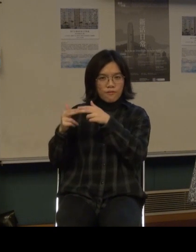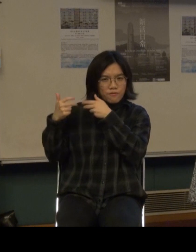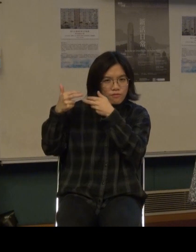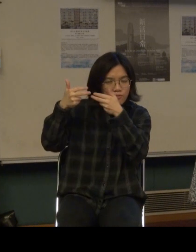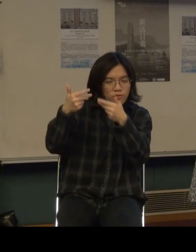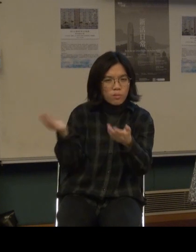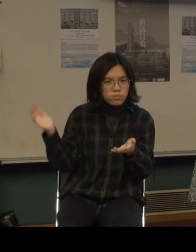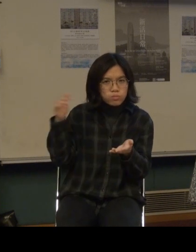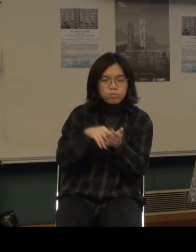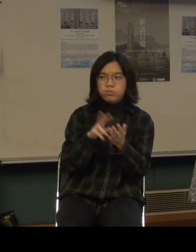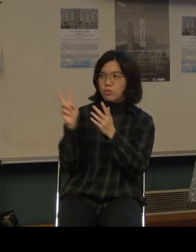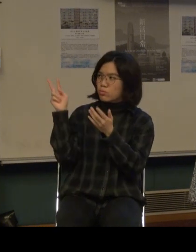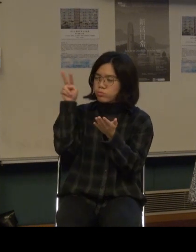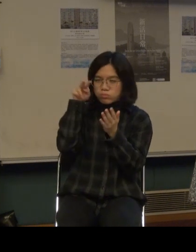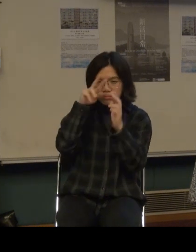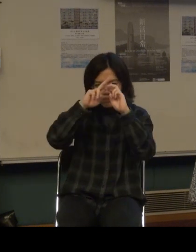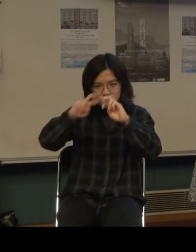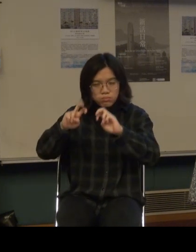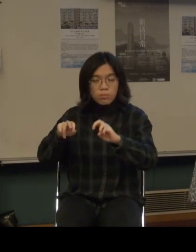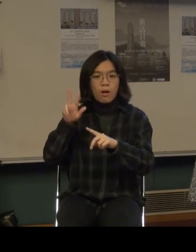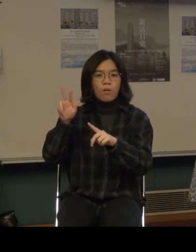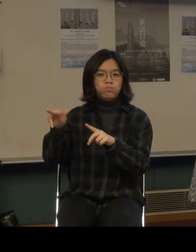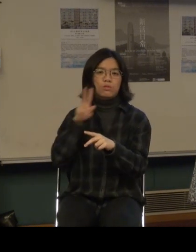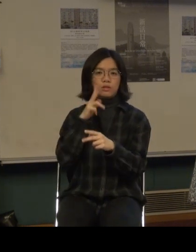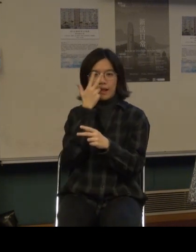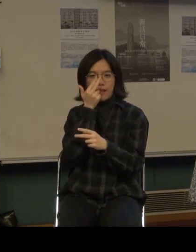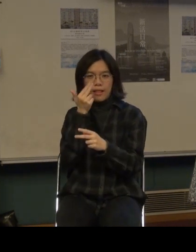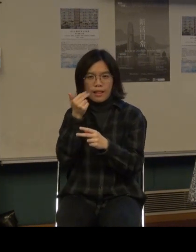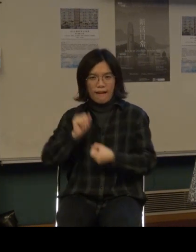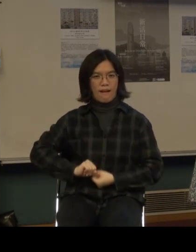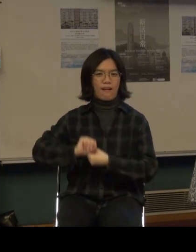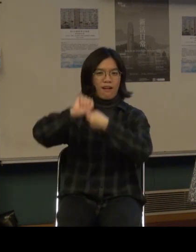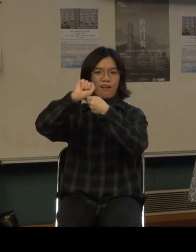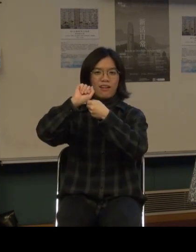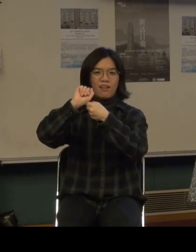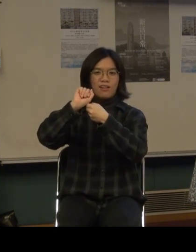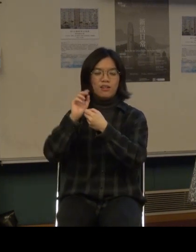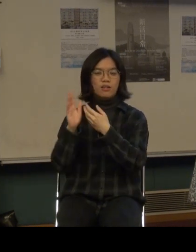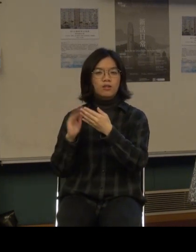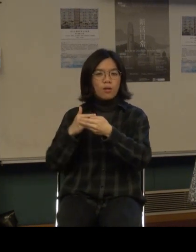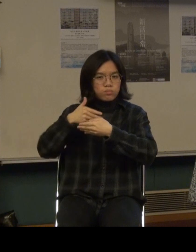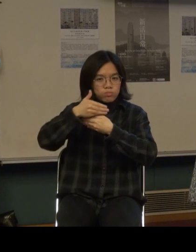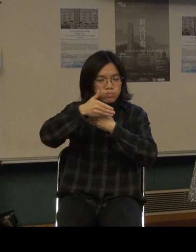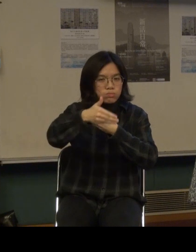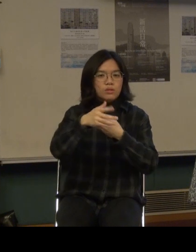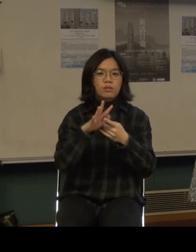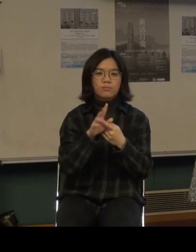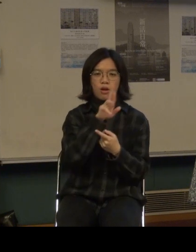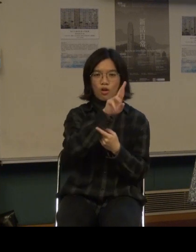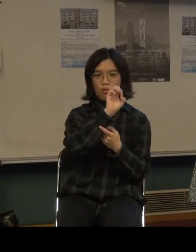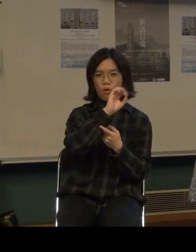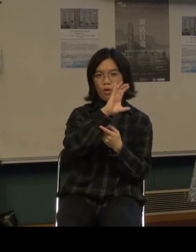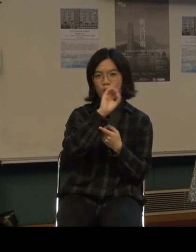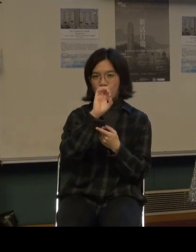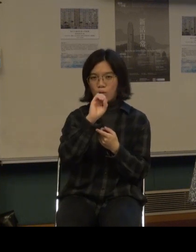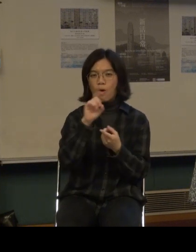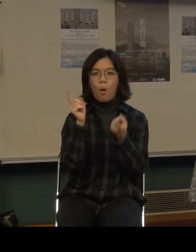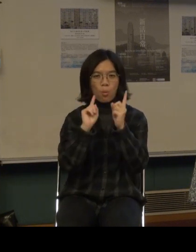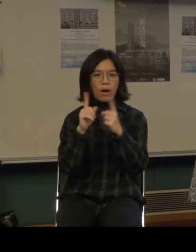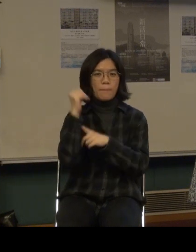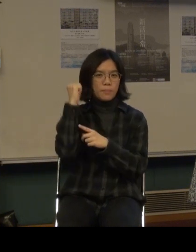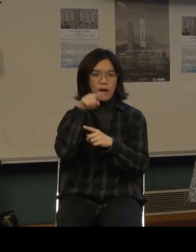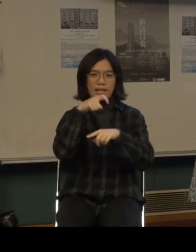嘅嚇。去到後期巴洛克或者洛可可時代咧，一啲嘅教堂、一啲嘅皇室嘅建築咧，